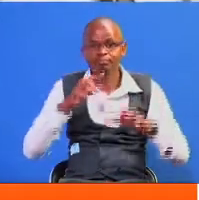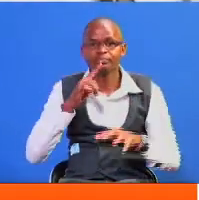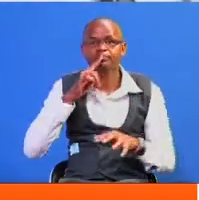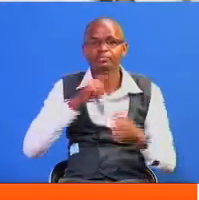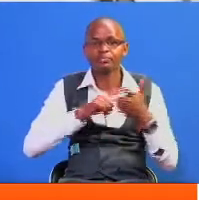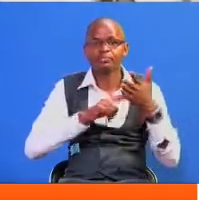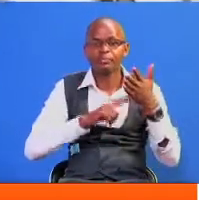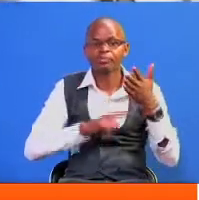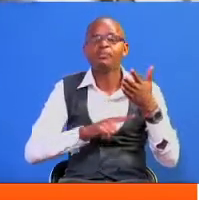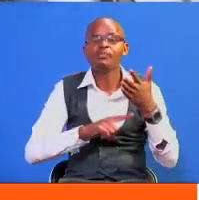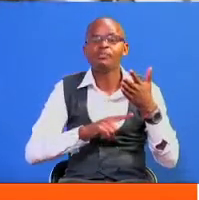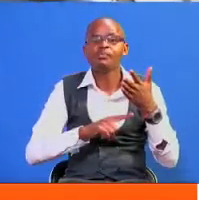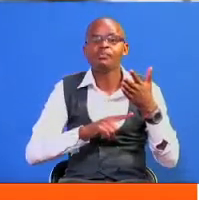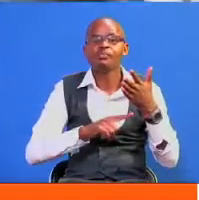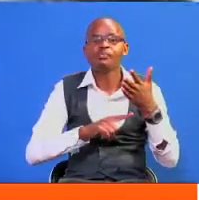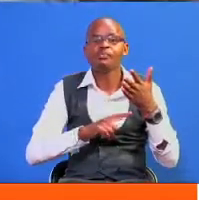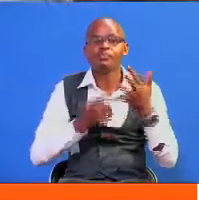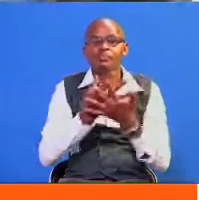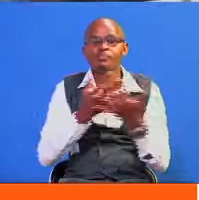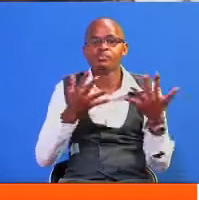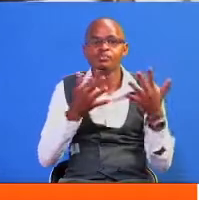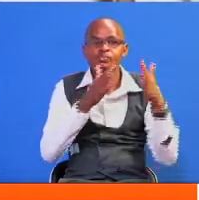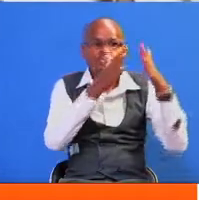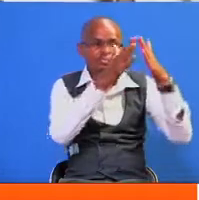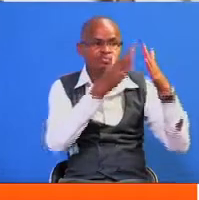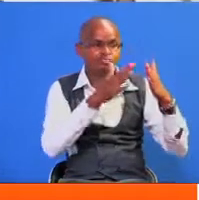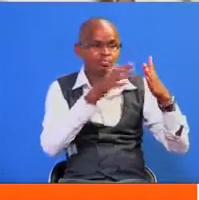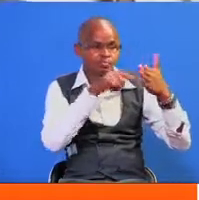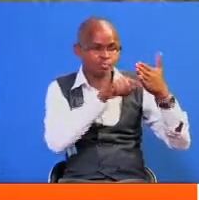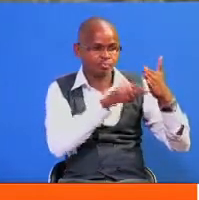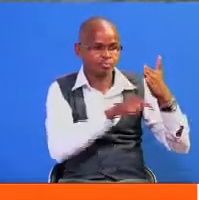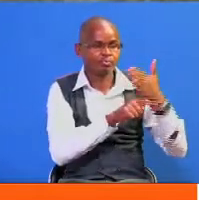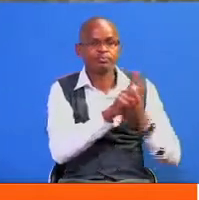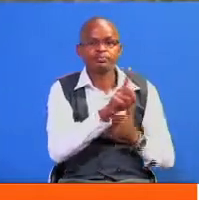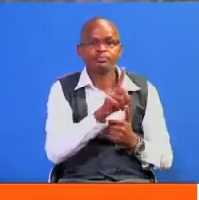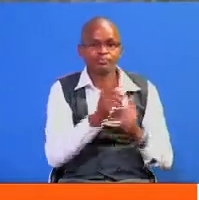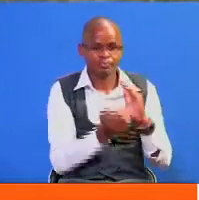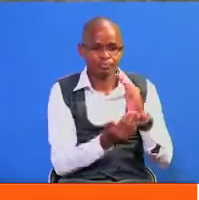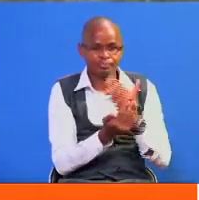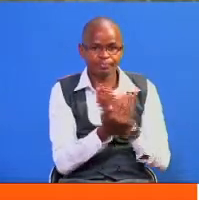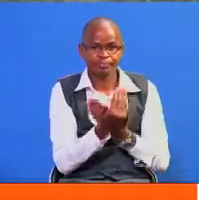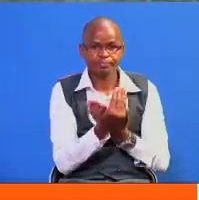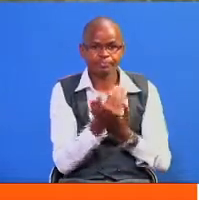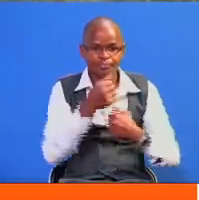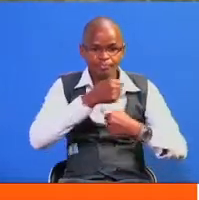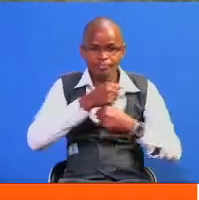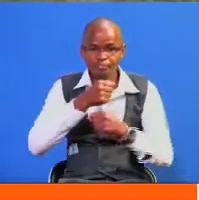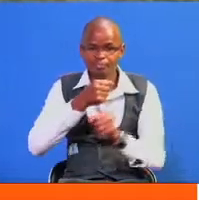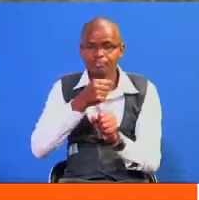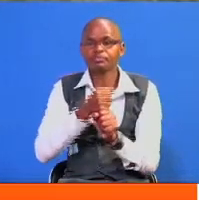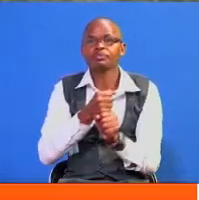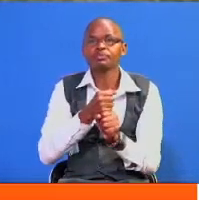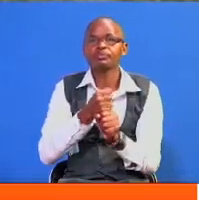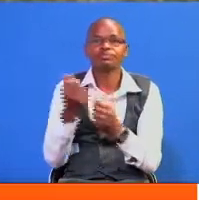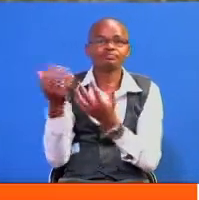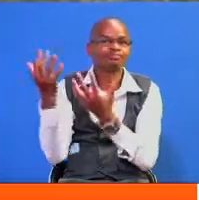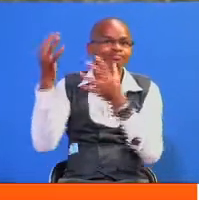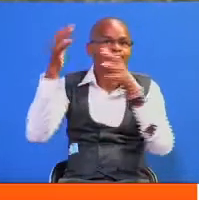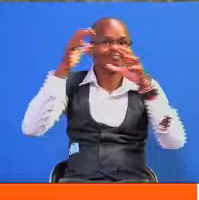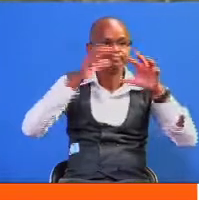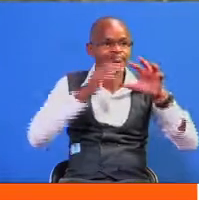wakaniambia nitoe vitu kwa nyumba, wanaingia hapo. Asubuhi alafu akatekeleza hiyo, walimebomboa manyumba